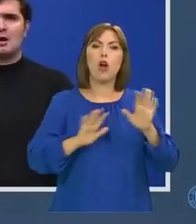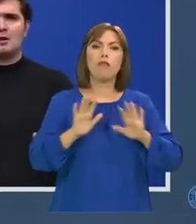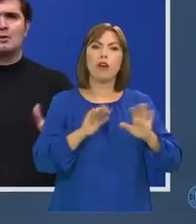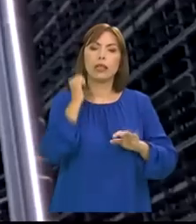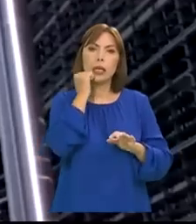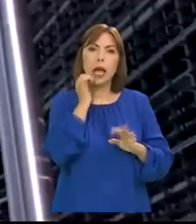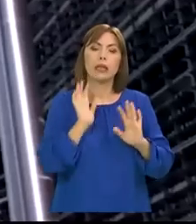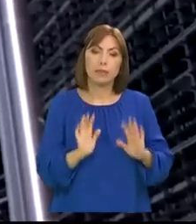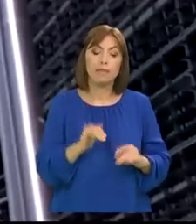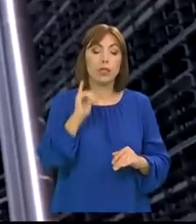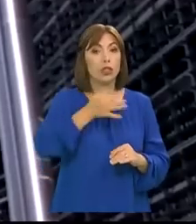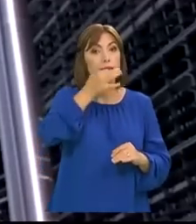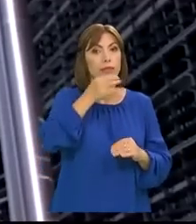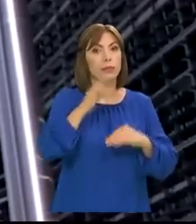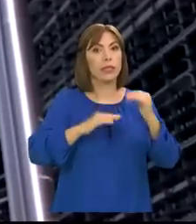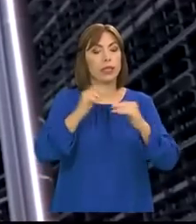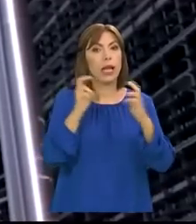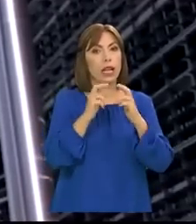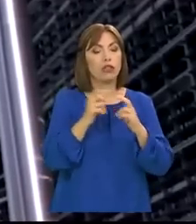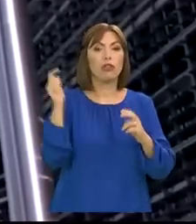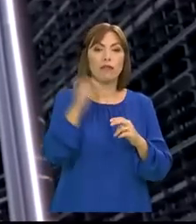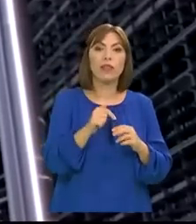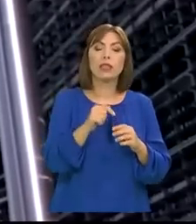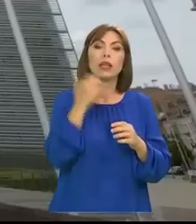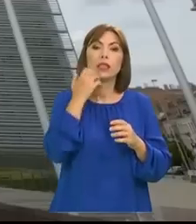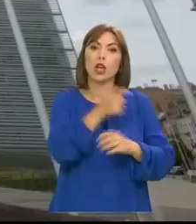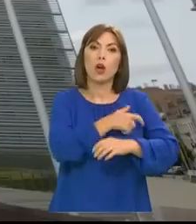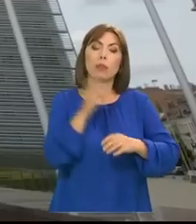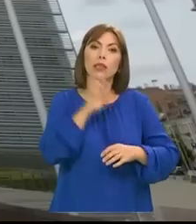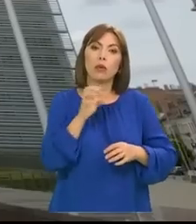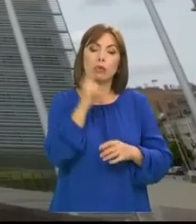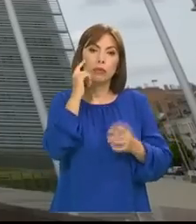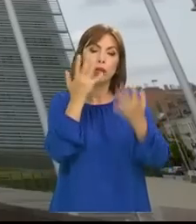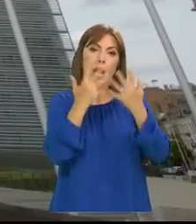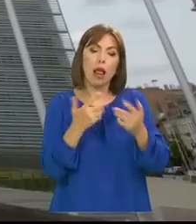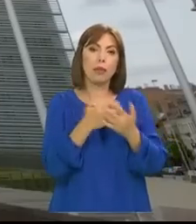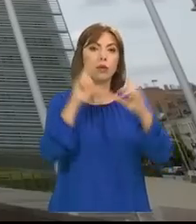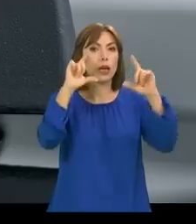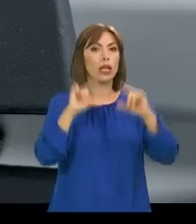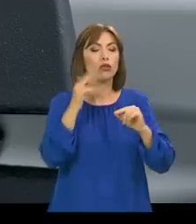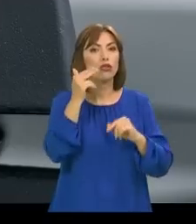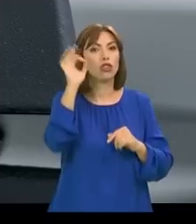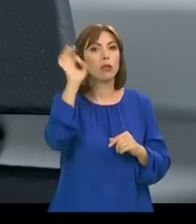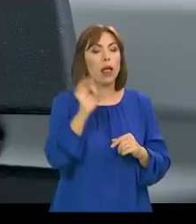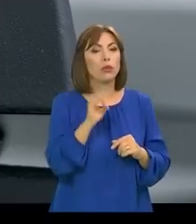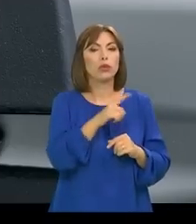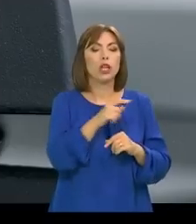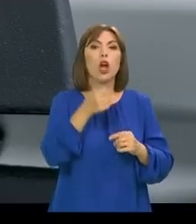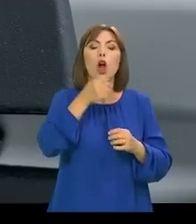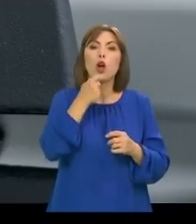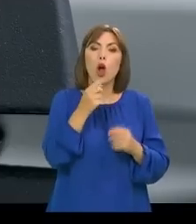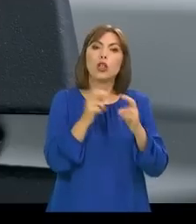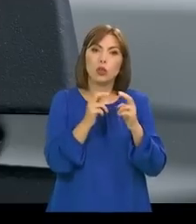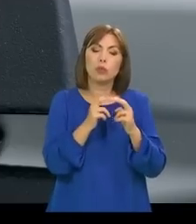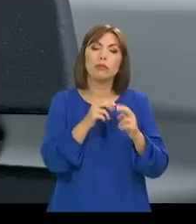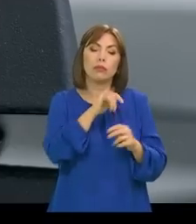confortul iernii. Declarațiile ministrului energiei vin în contextul în care Comisia Europeană ia în calcul reducerea cu 15% a consumului în cazul